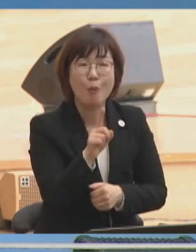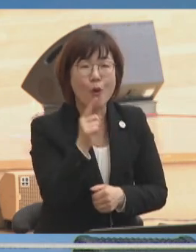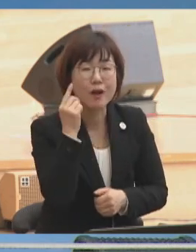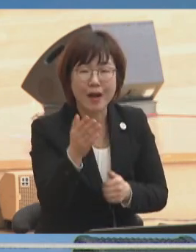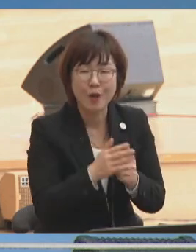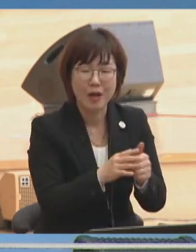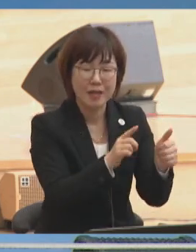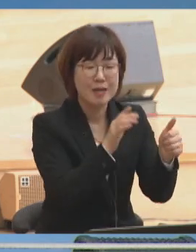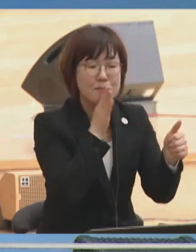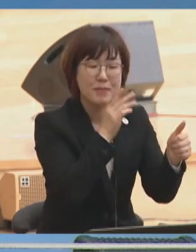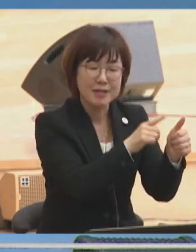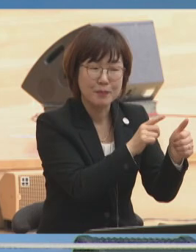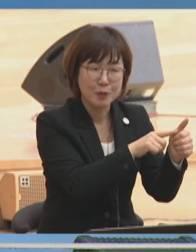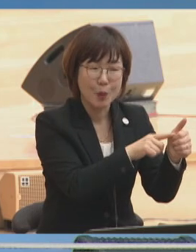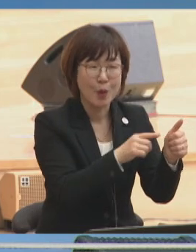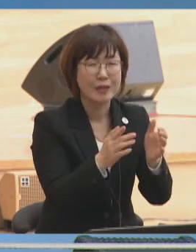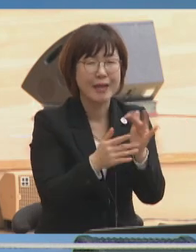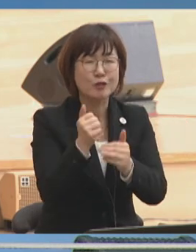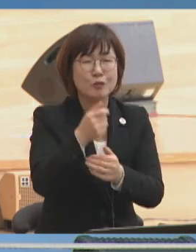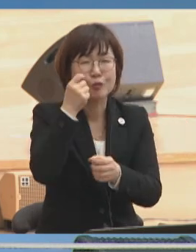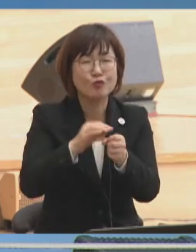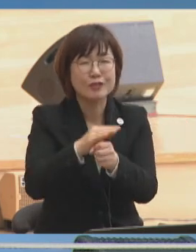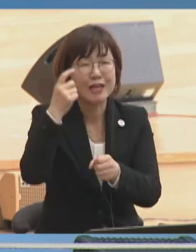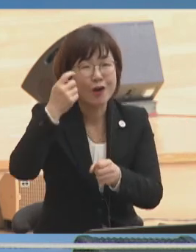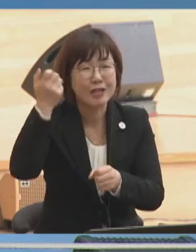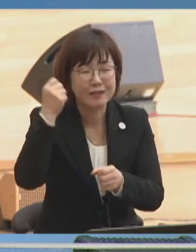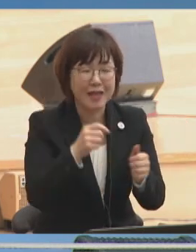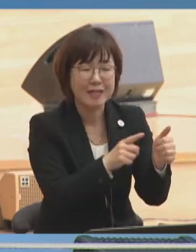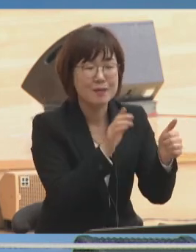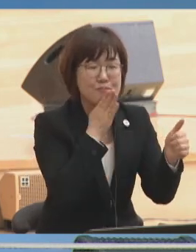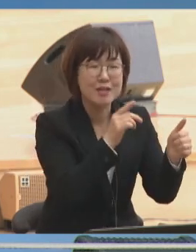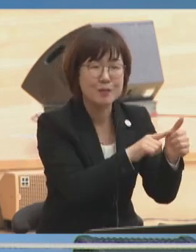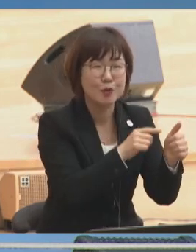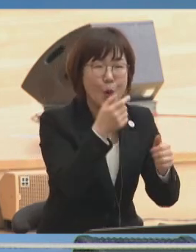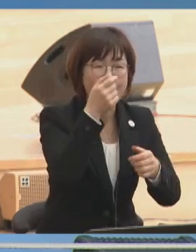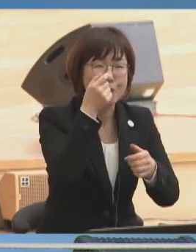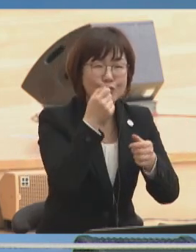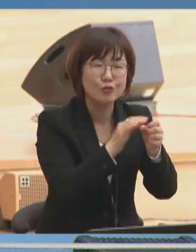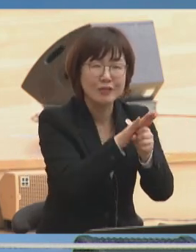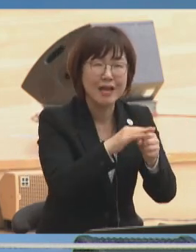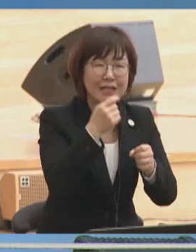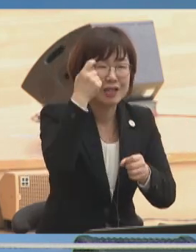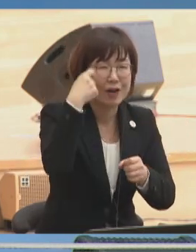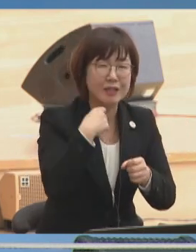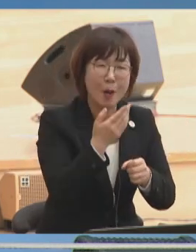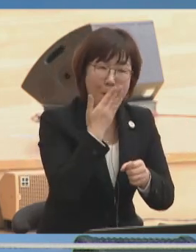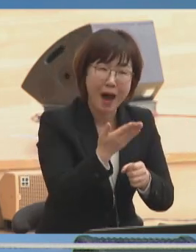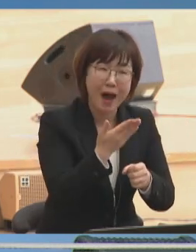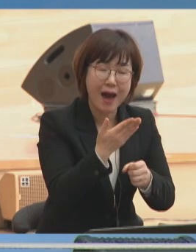불쌍히 여길 줄 아는가? 그거 테스트.